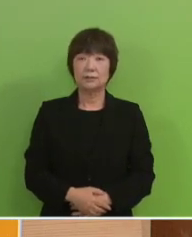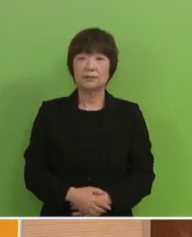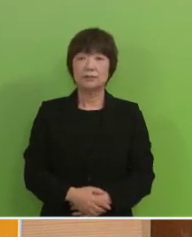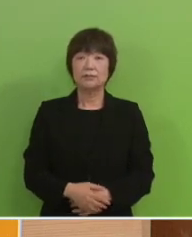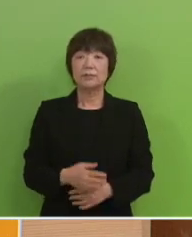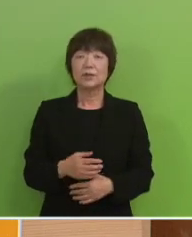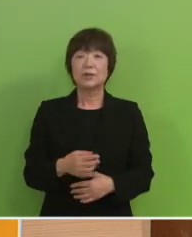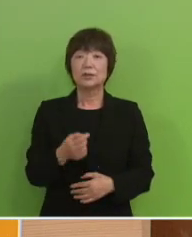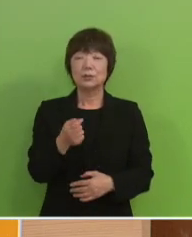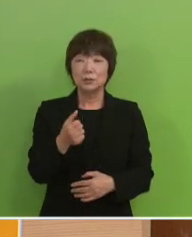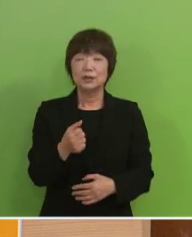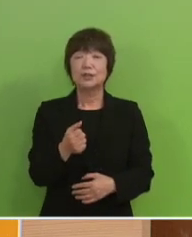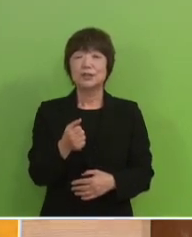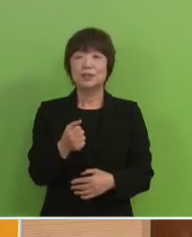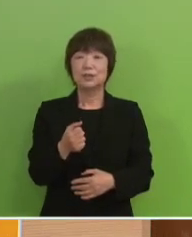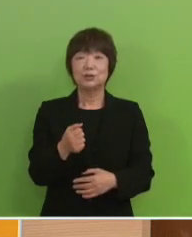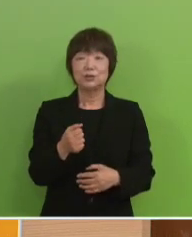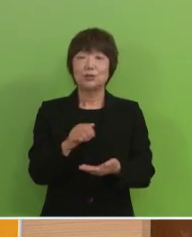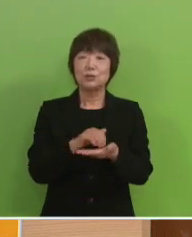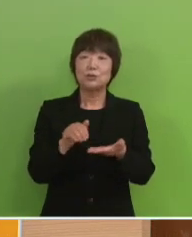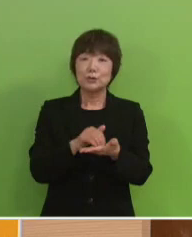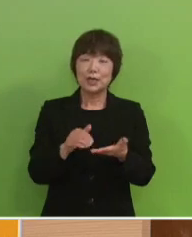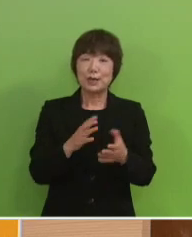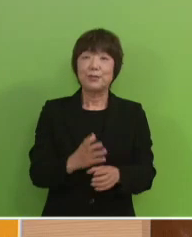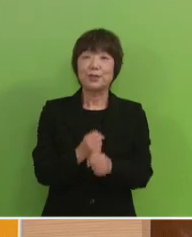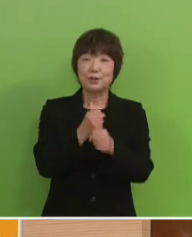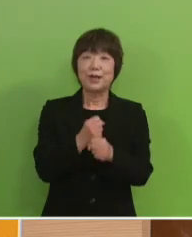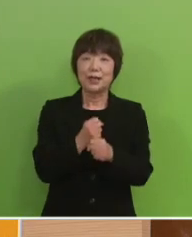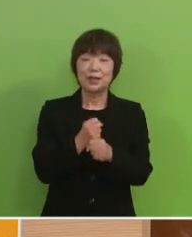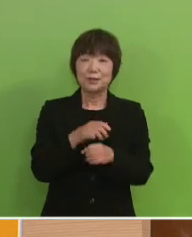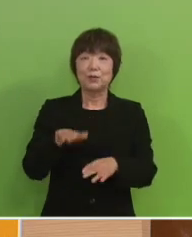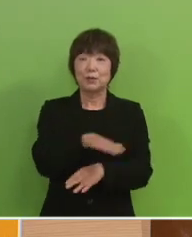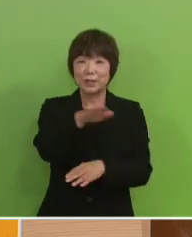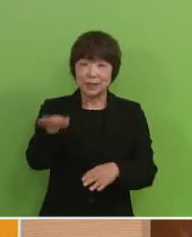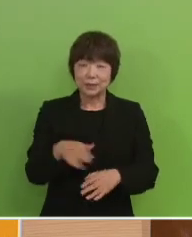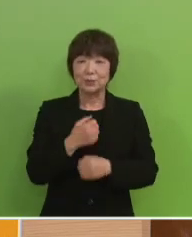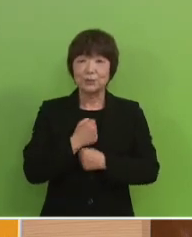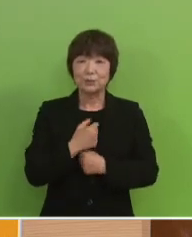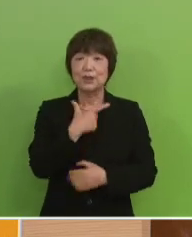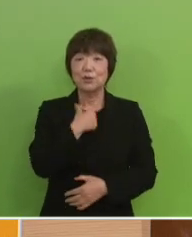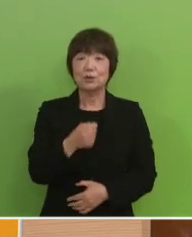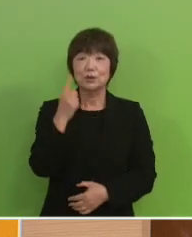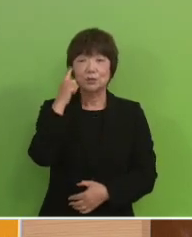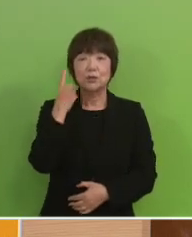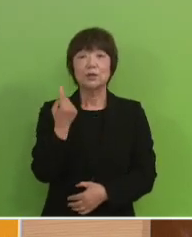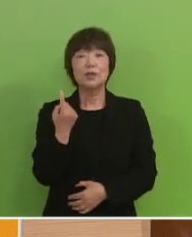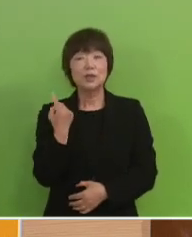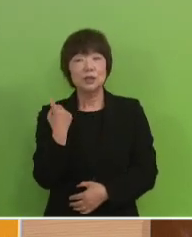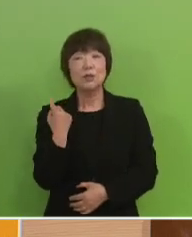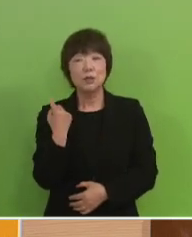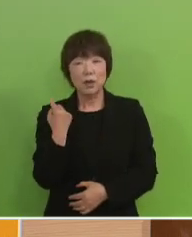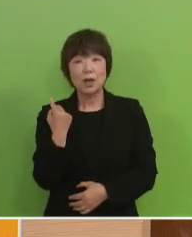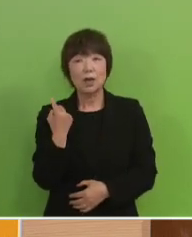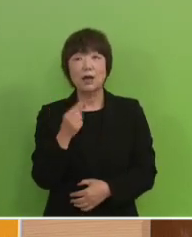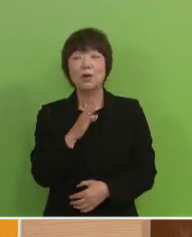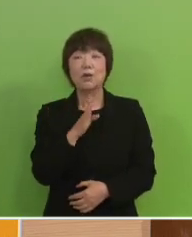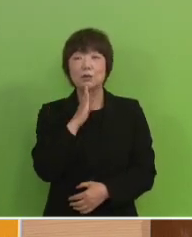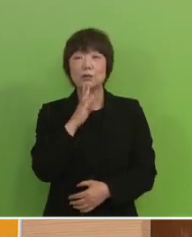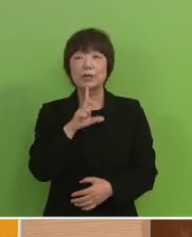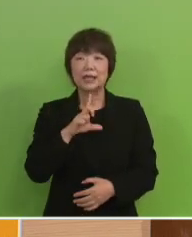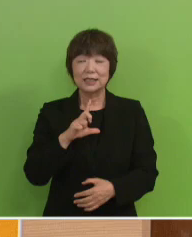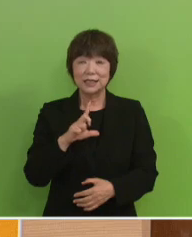ちょっとあのそういう意味では集計のしかったあの皆さんお気を付けいただきたいと思います昨日だからそれを入れと昨日1日で